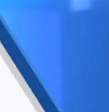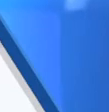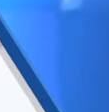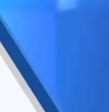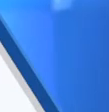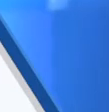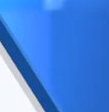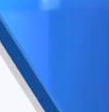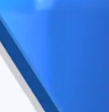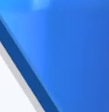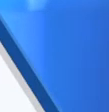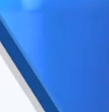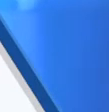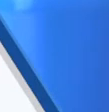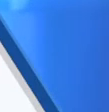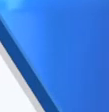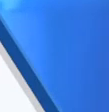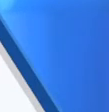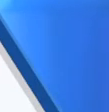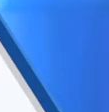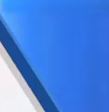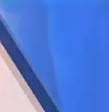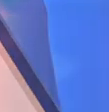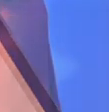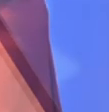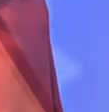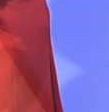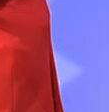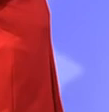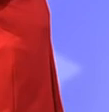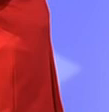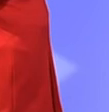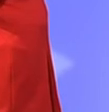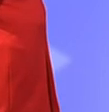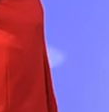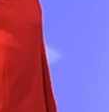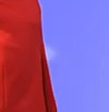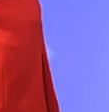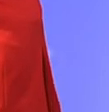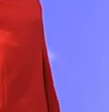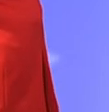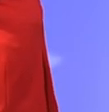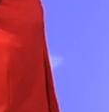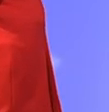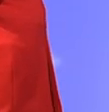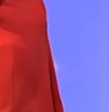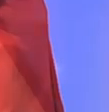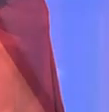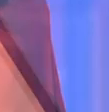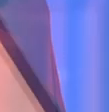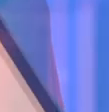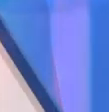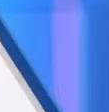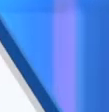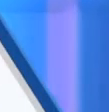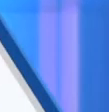Reka dusoreze kuri uyu Minister of Happiness yagize ati bizagabanya amakimbirane yo mu ngo ariko kandi badufashe